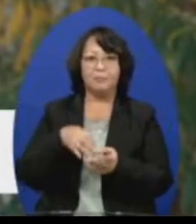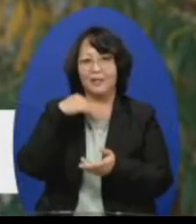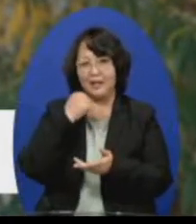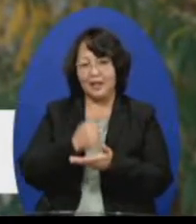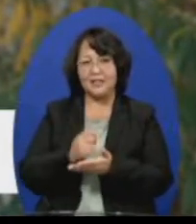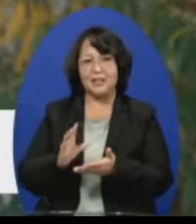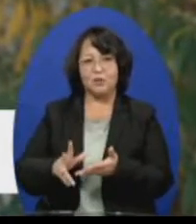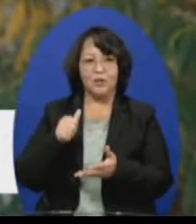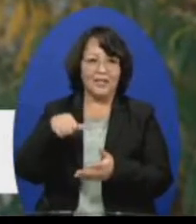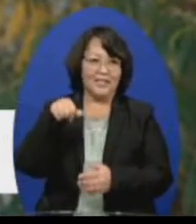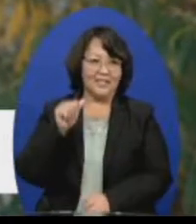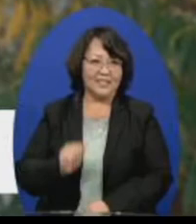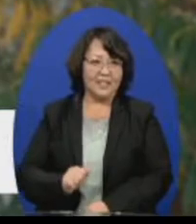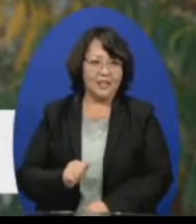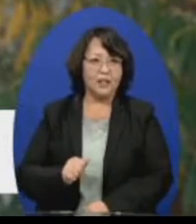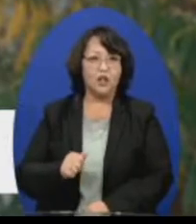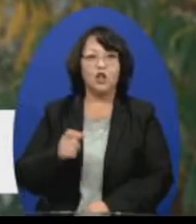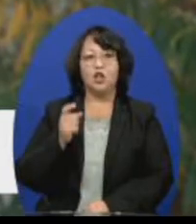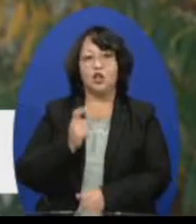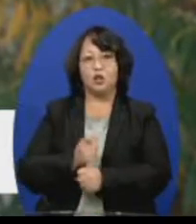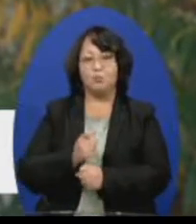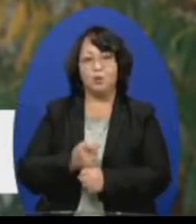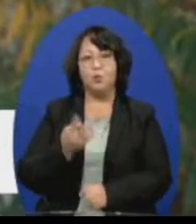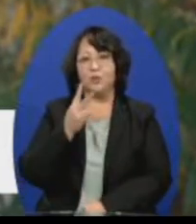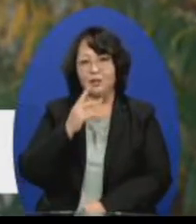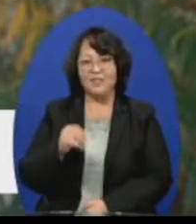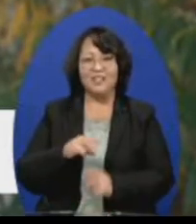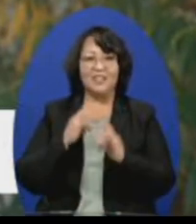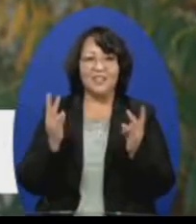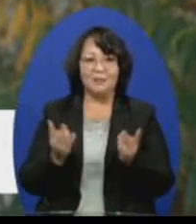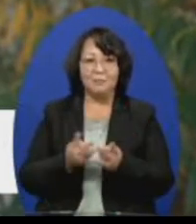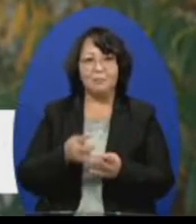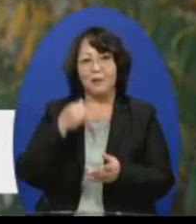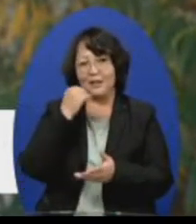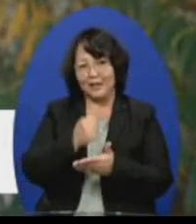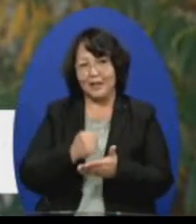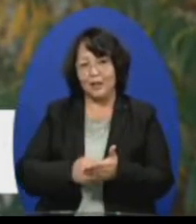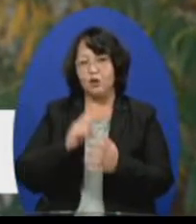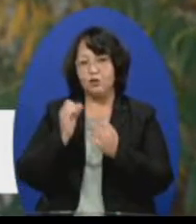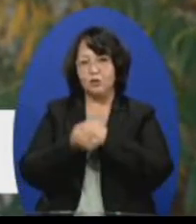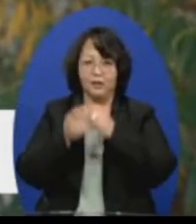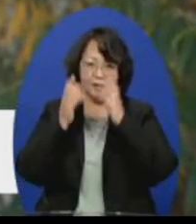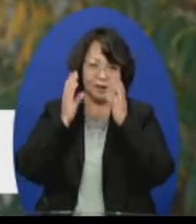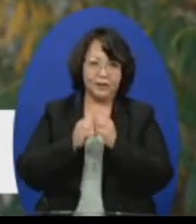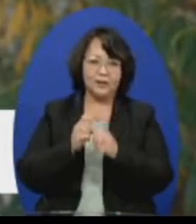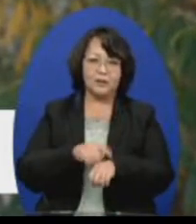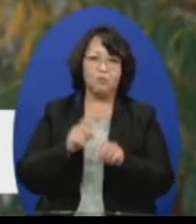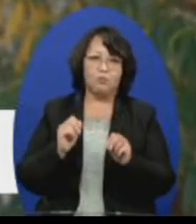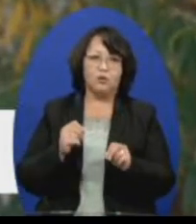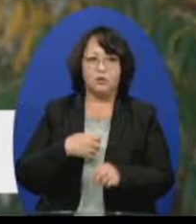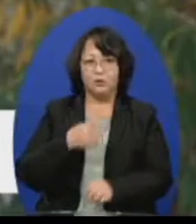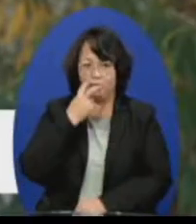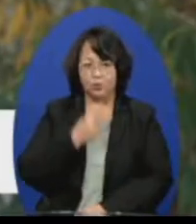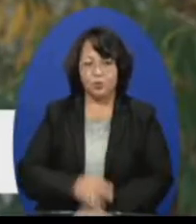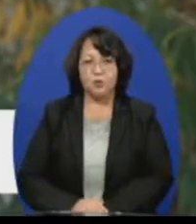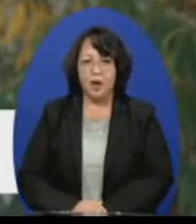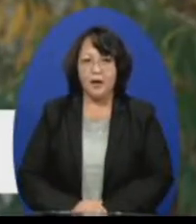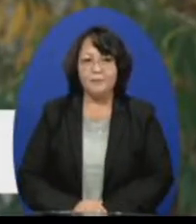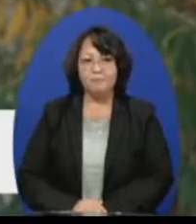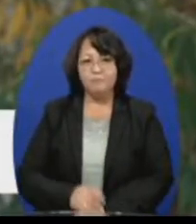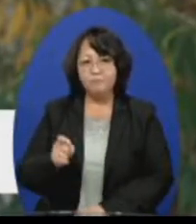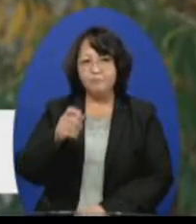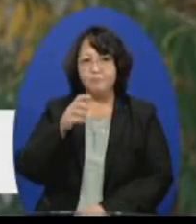цалин урамшуул, бол хөдөлмөрийн үнэлэмж, нийгмийн баталгааны асуудал дээр бол зонцоод анхаарах одоо ийм цаг болсон гэж гарч байгаа.